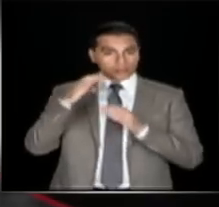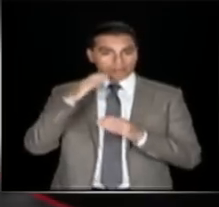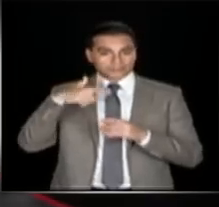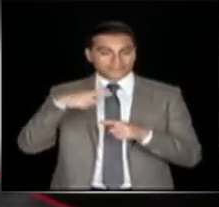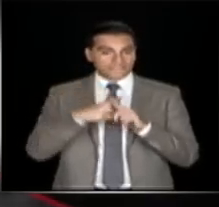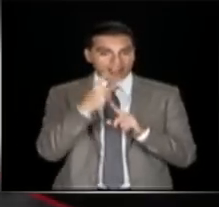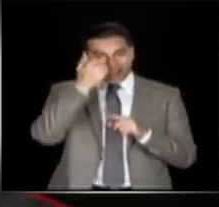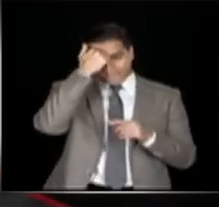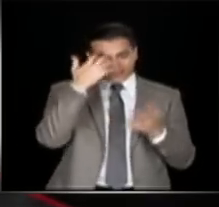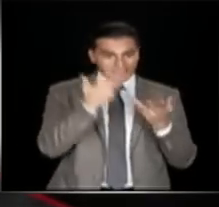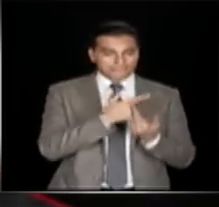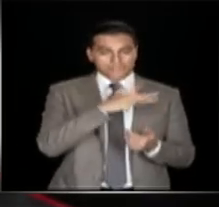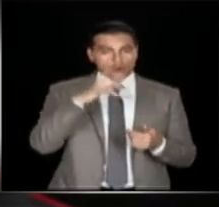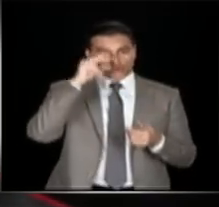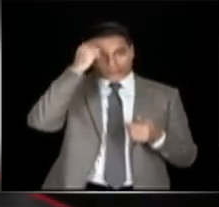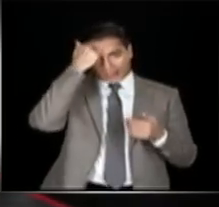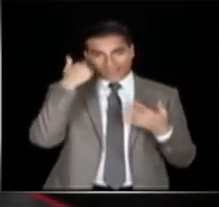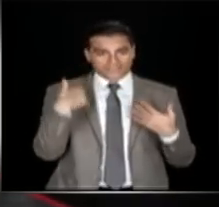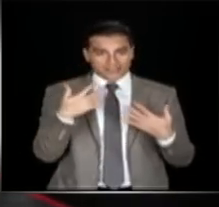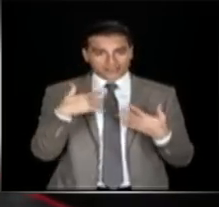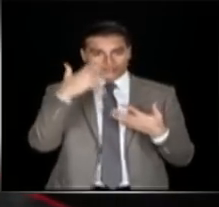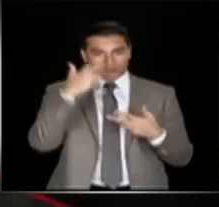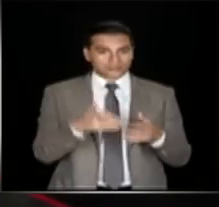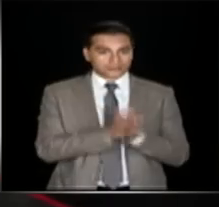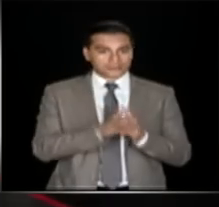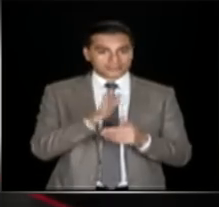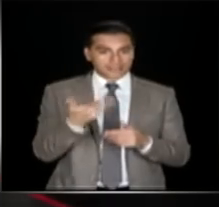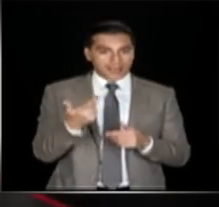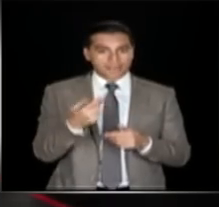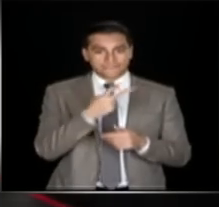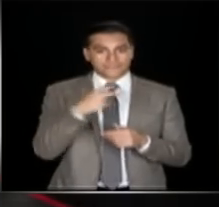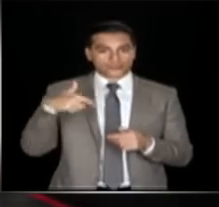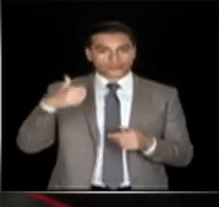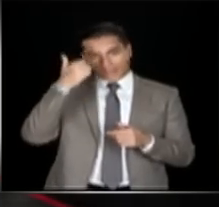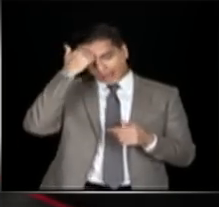بما يساوي 120,000 جنيه، ويبقى الرصيد لحد دلوقتي